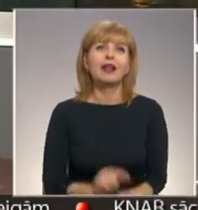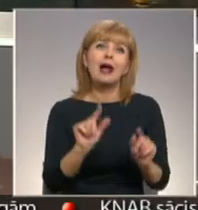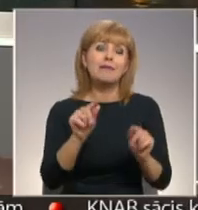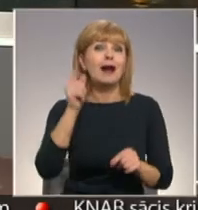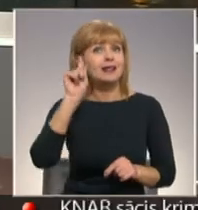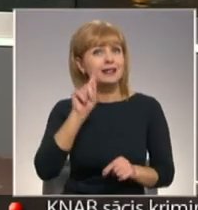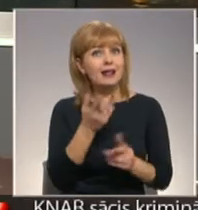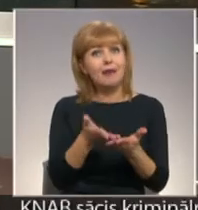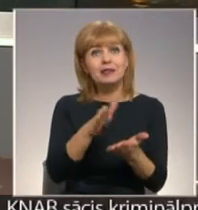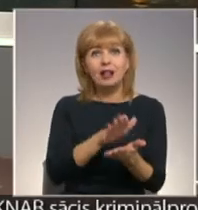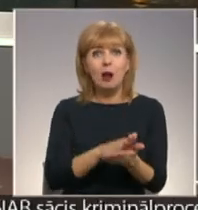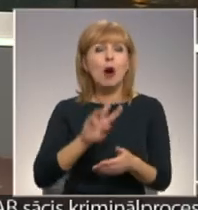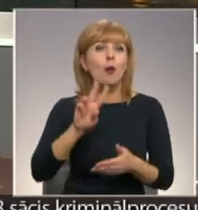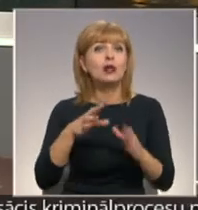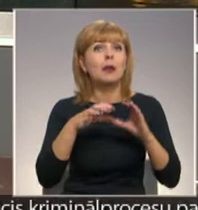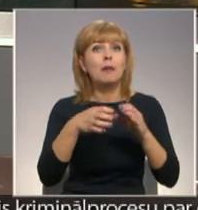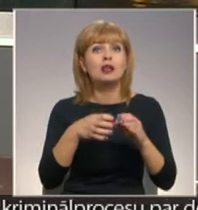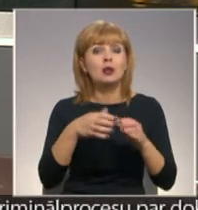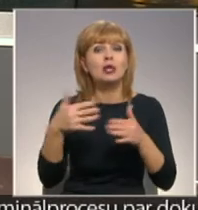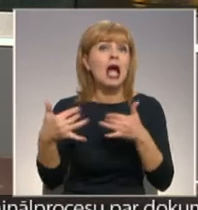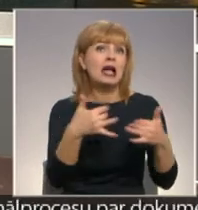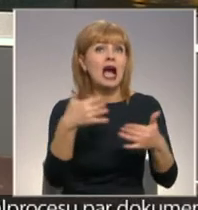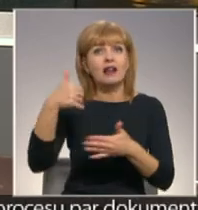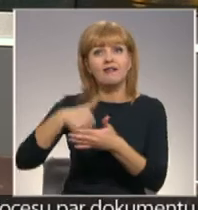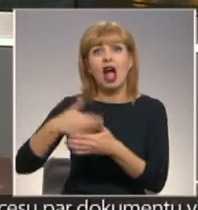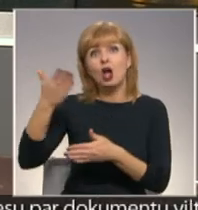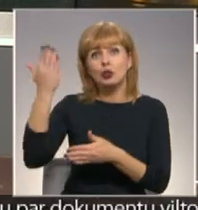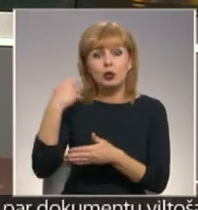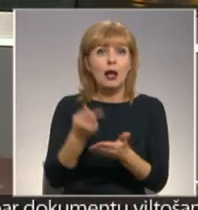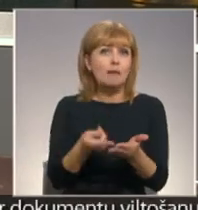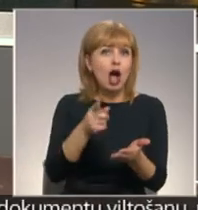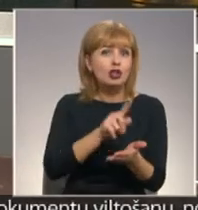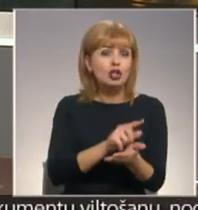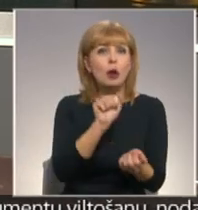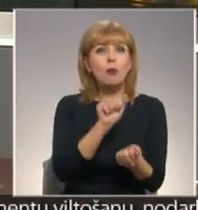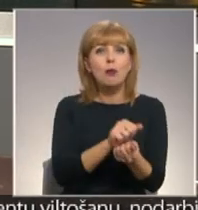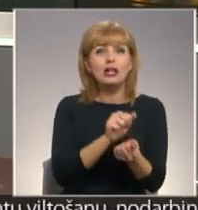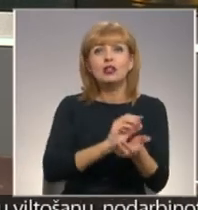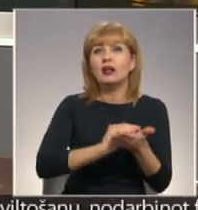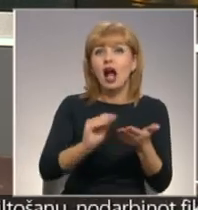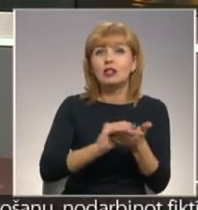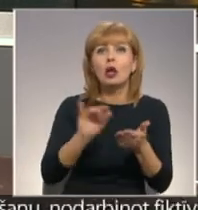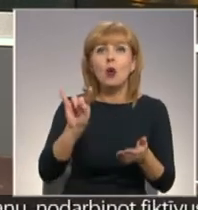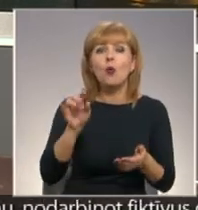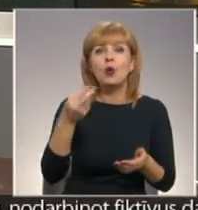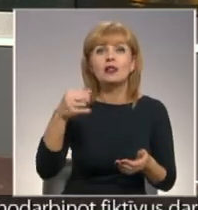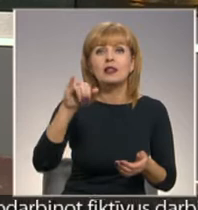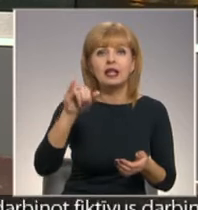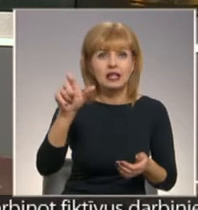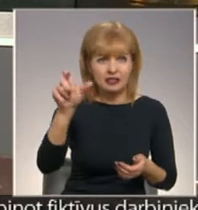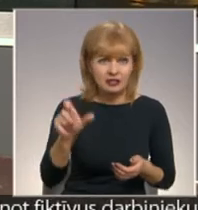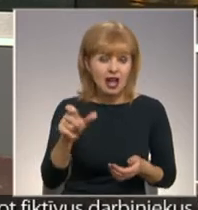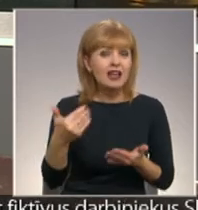Maz zināmu lapusi otrā pasaules kara vēsturē pāršķīris publicists un rakstnieks Jānis Udris ar jaunāko romānu. Grāmata liek